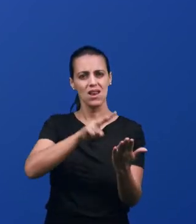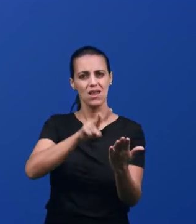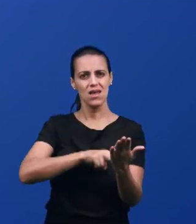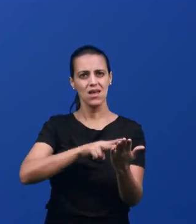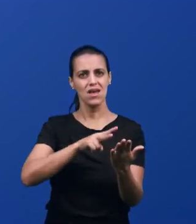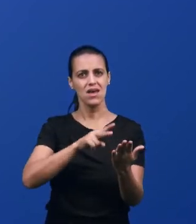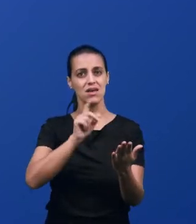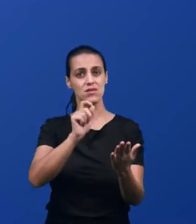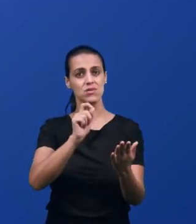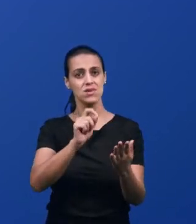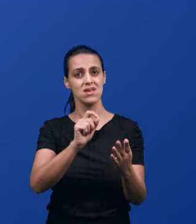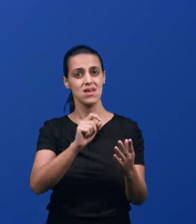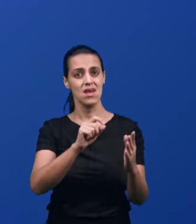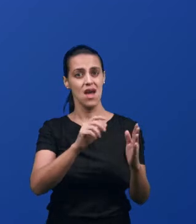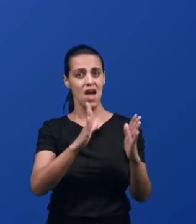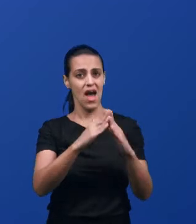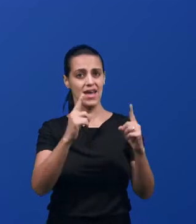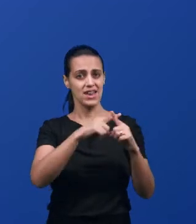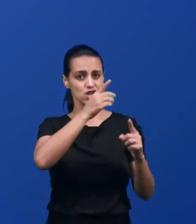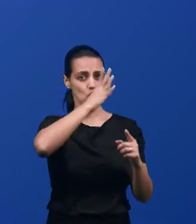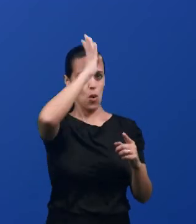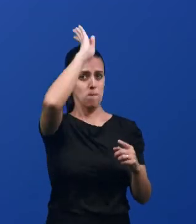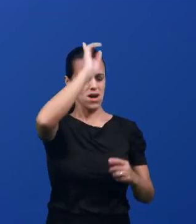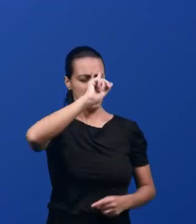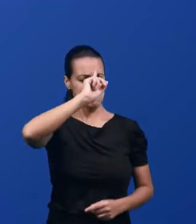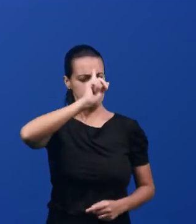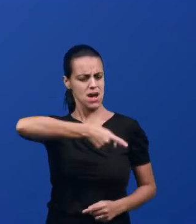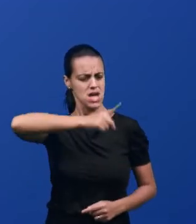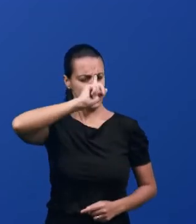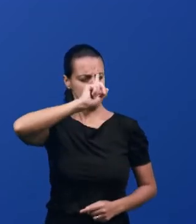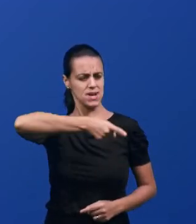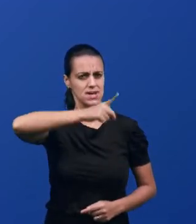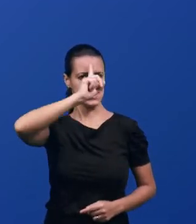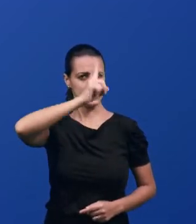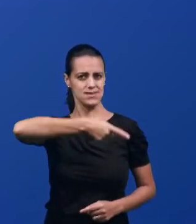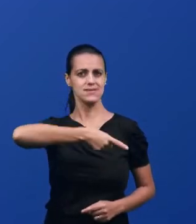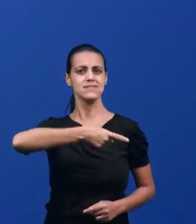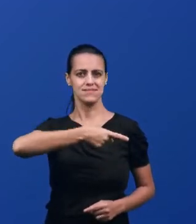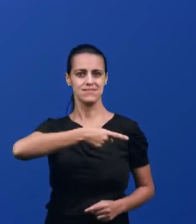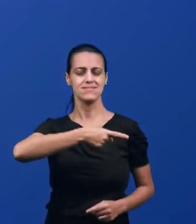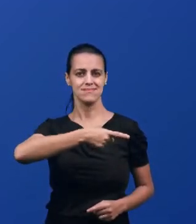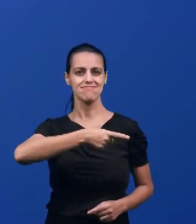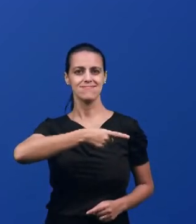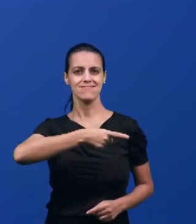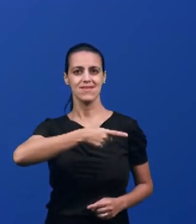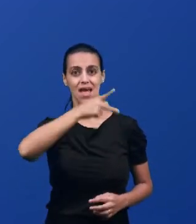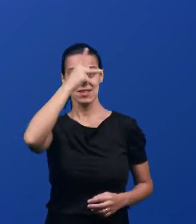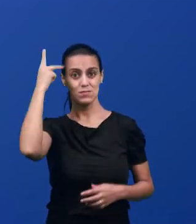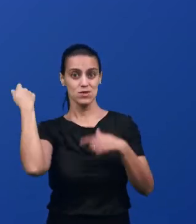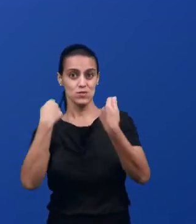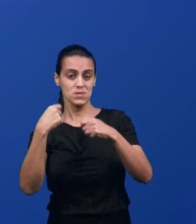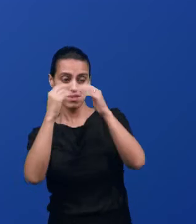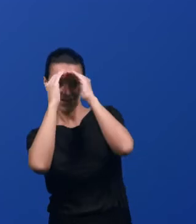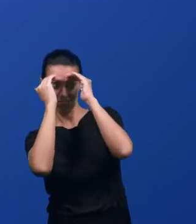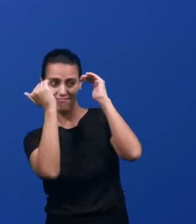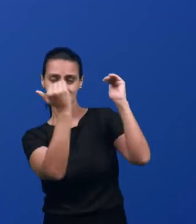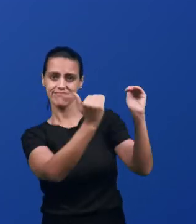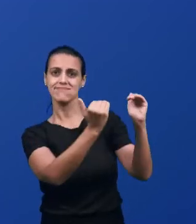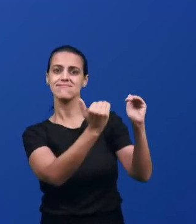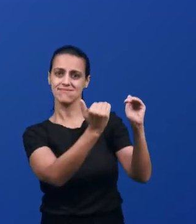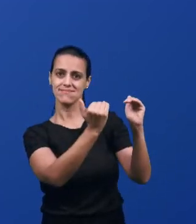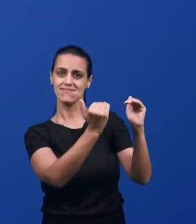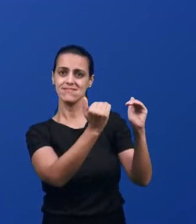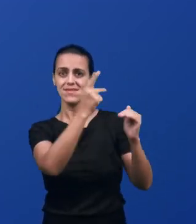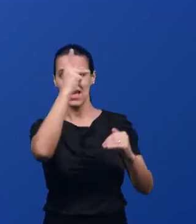de l'apparition des Écritures était basée toute dans ce que l'Église romaine dictait. Tel fait est notable quand on